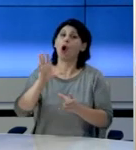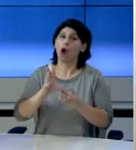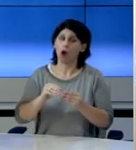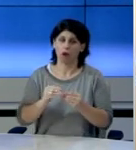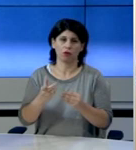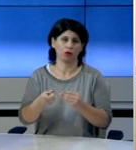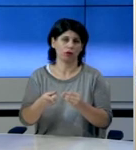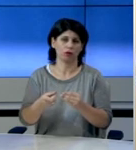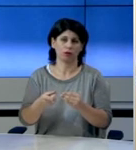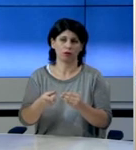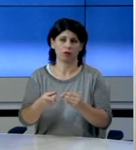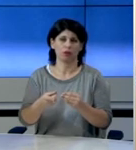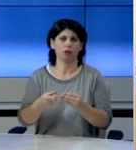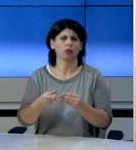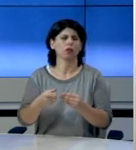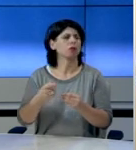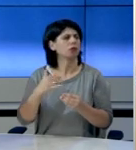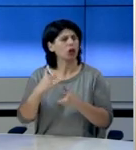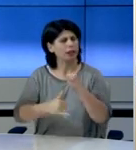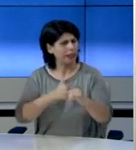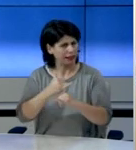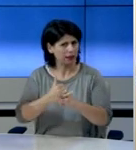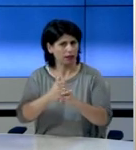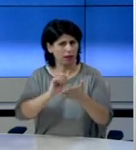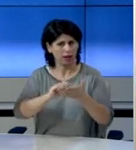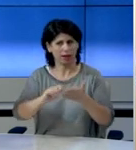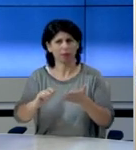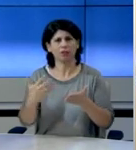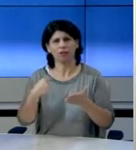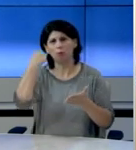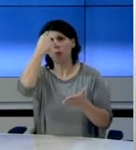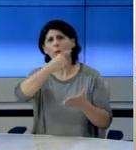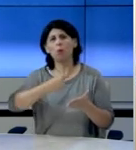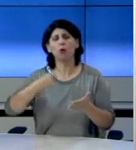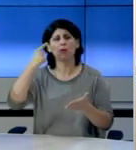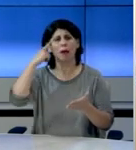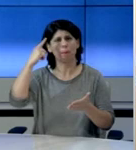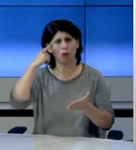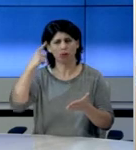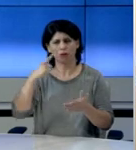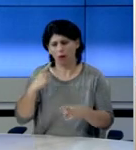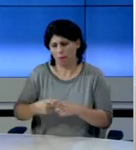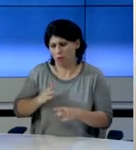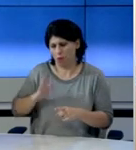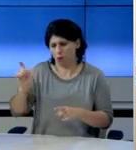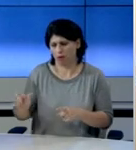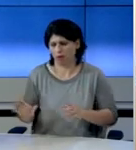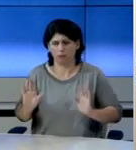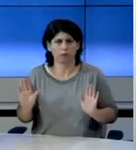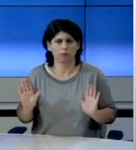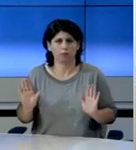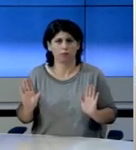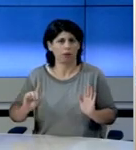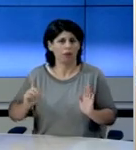στο λογαριασμό του διαδικτύου, το προσωπικό του, ήταν προσωπικές απόψεις ενός απλού πολίτη. Δεν